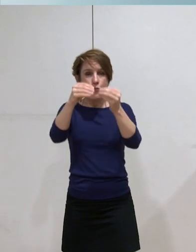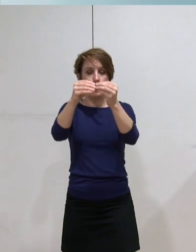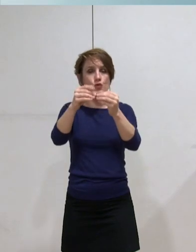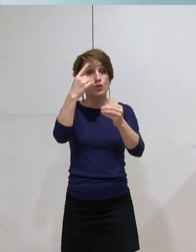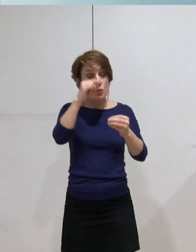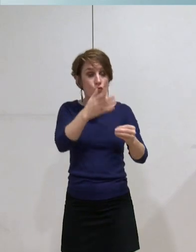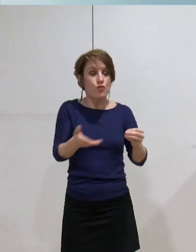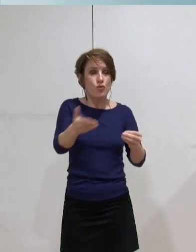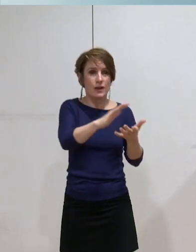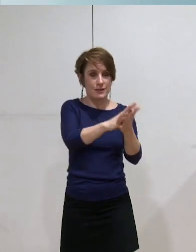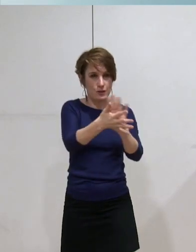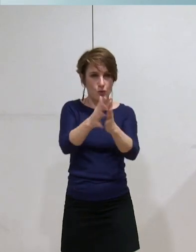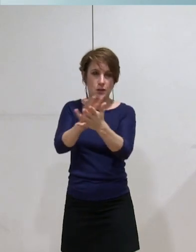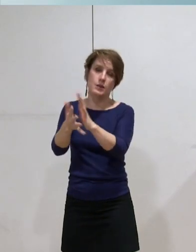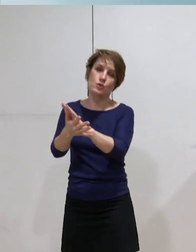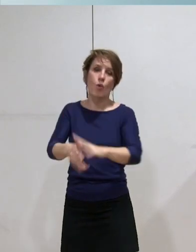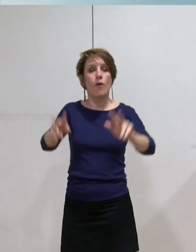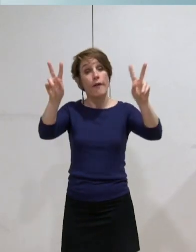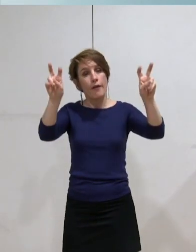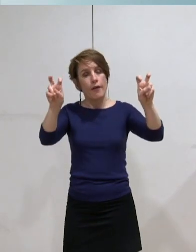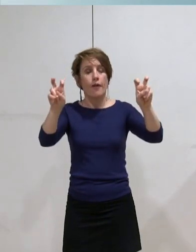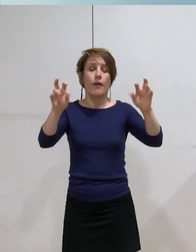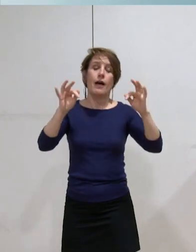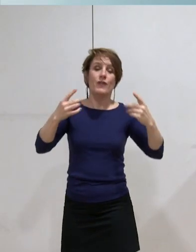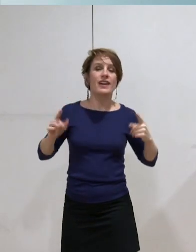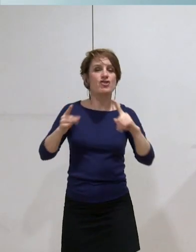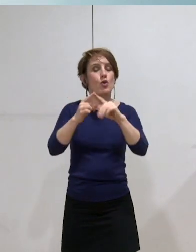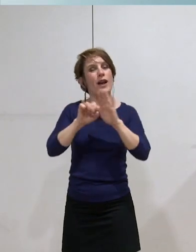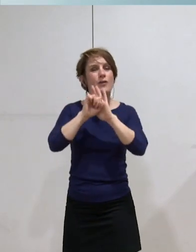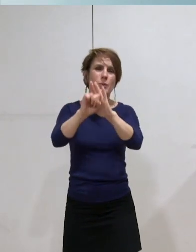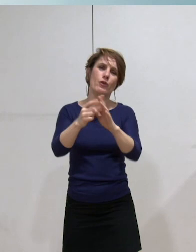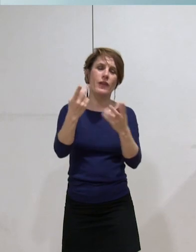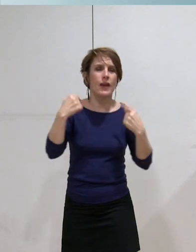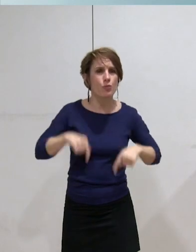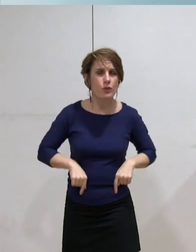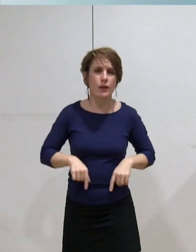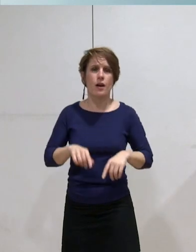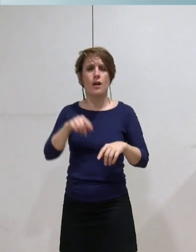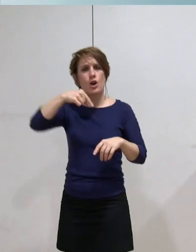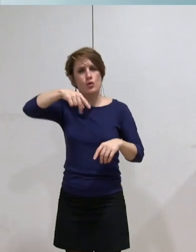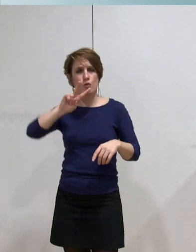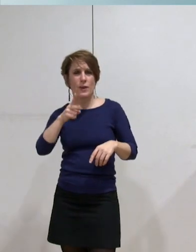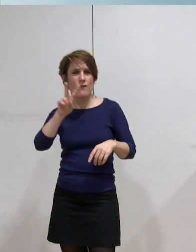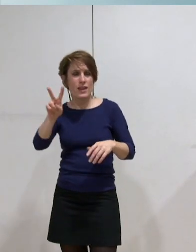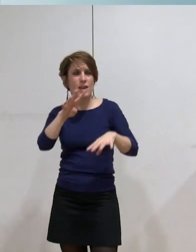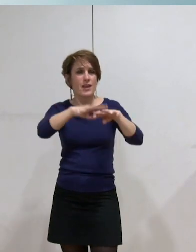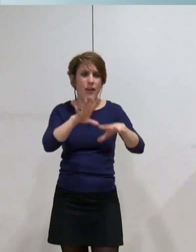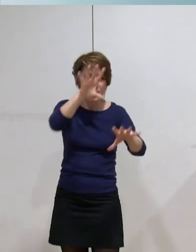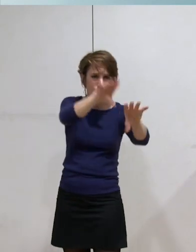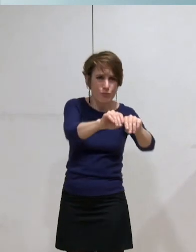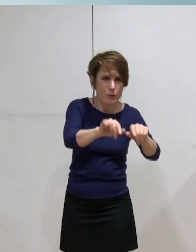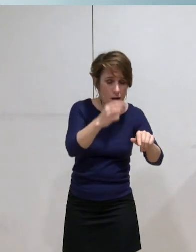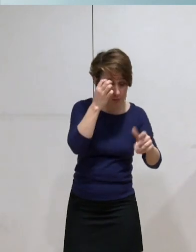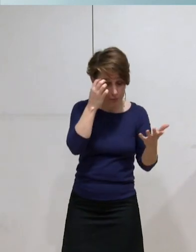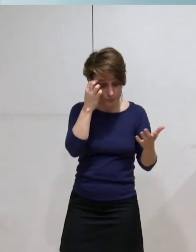les associations qui sont comme on dit maintenant dans la géographie prioritaire de l'État dans les qpv peu importe comment on les appelle mais la